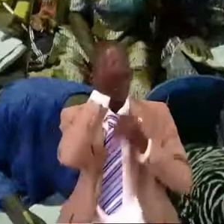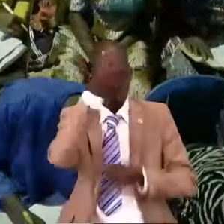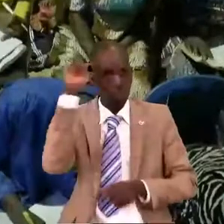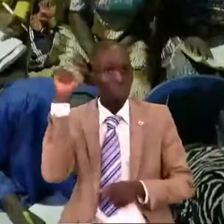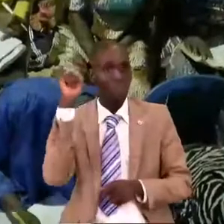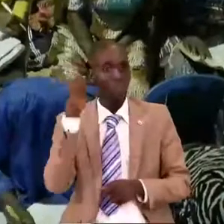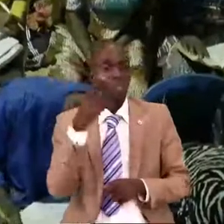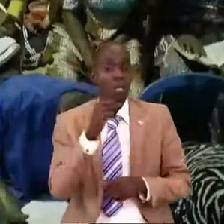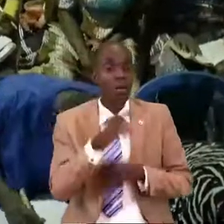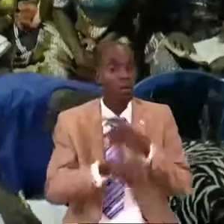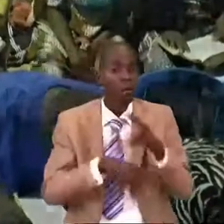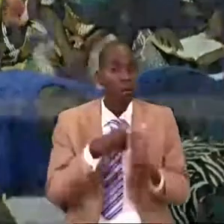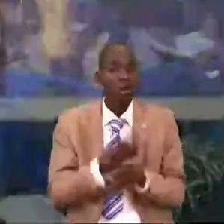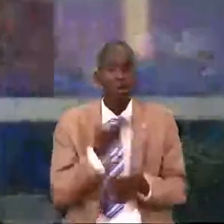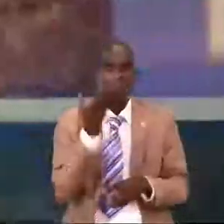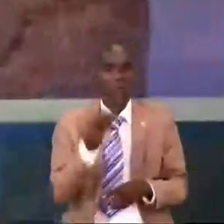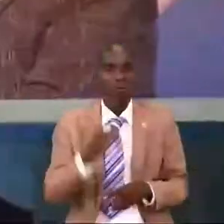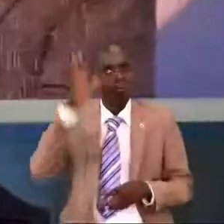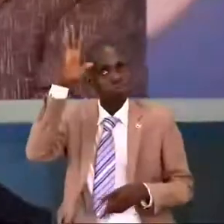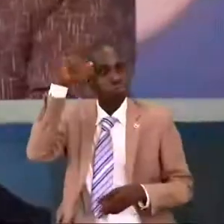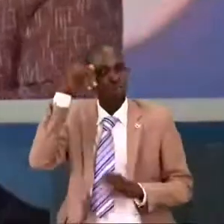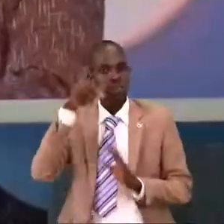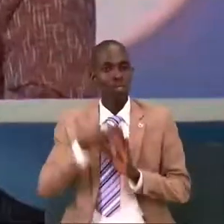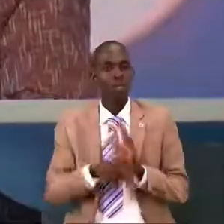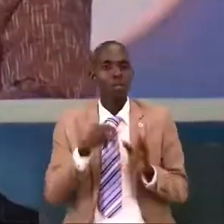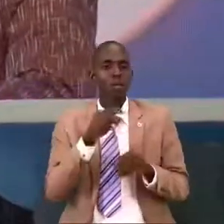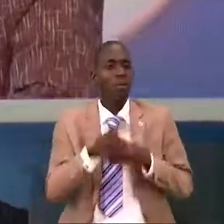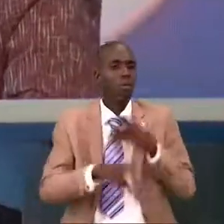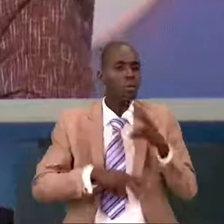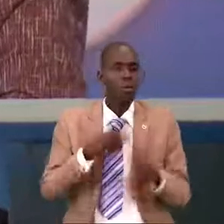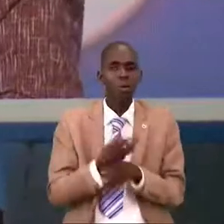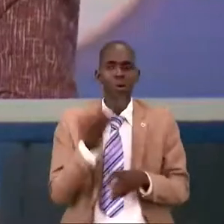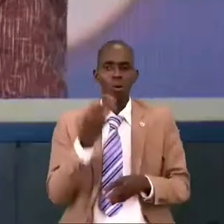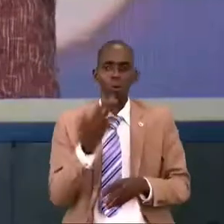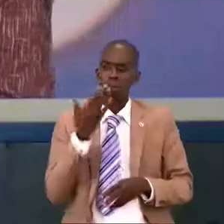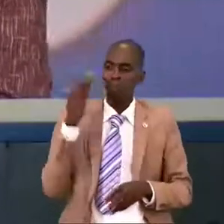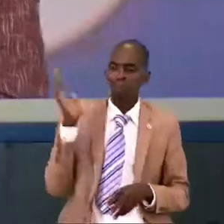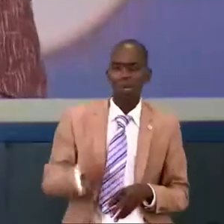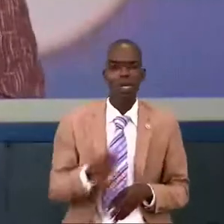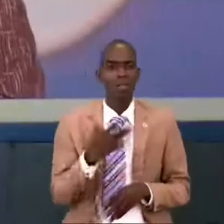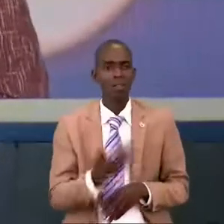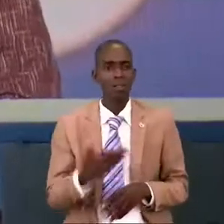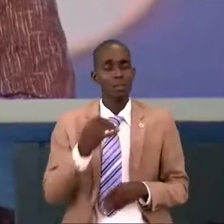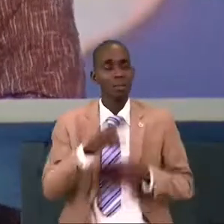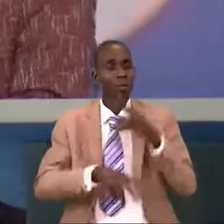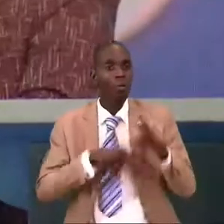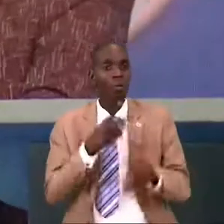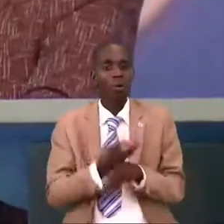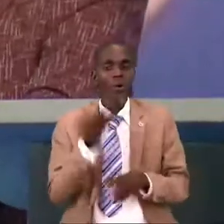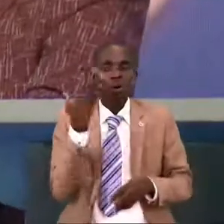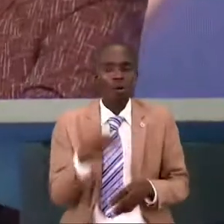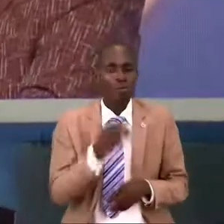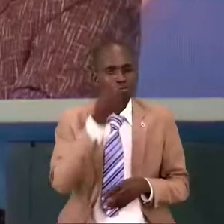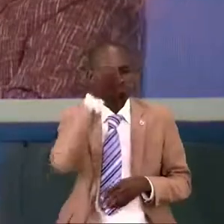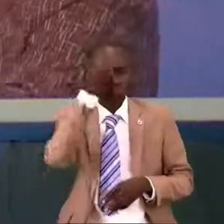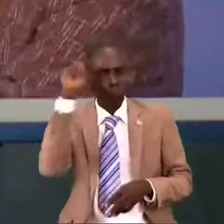du mal. Le siècle présent de la transgression. Maintenant, vous étiez avec eux avant. Vous buvez ce